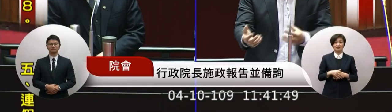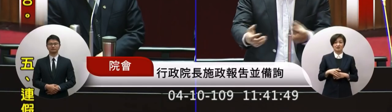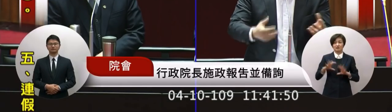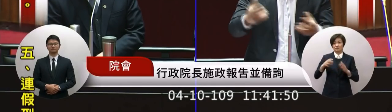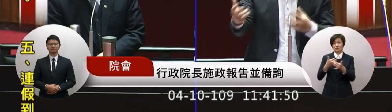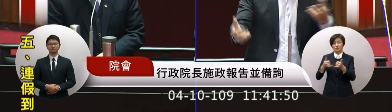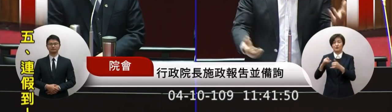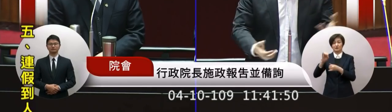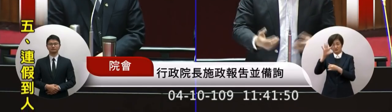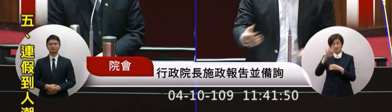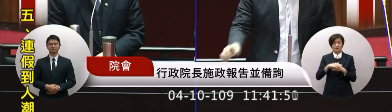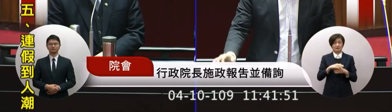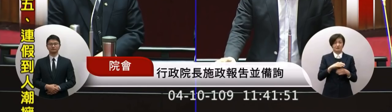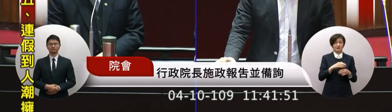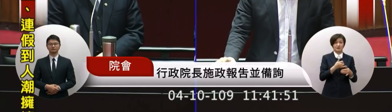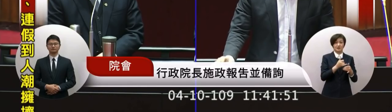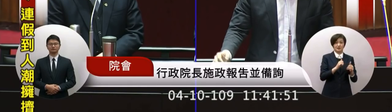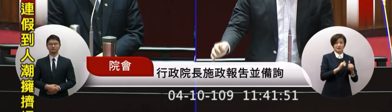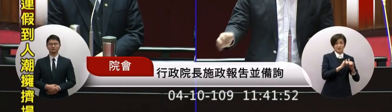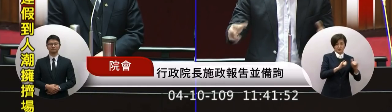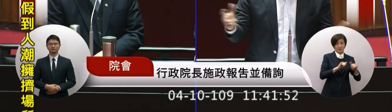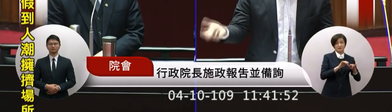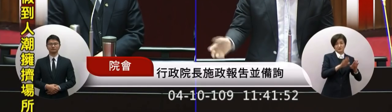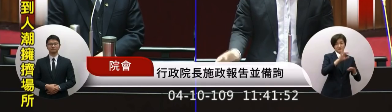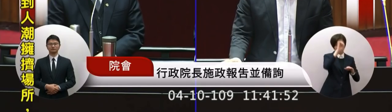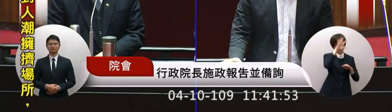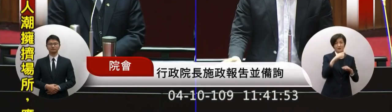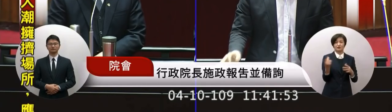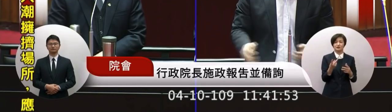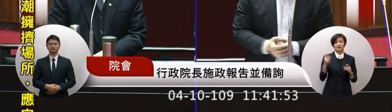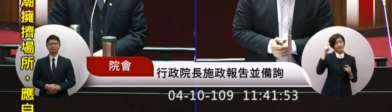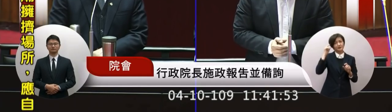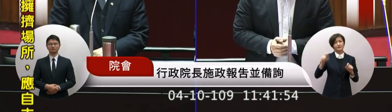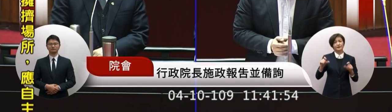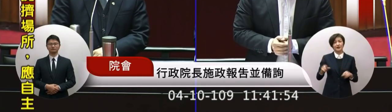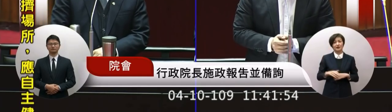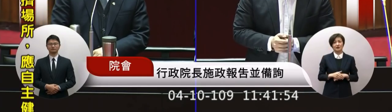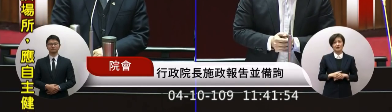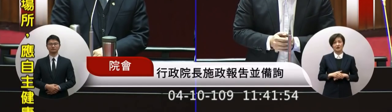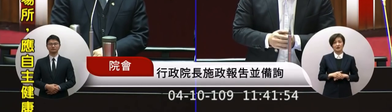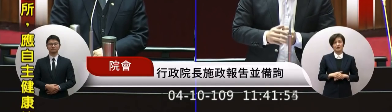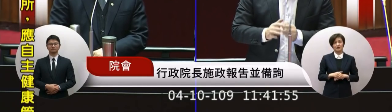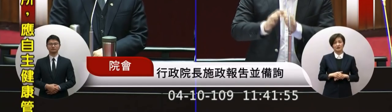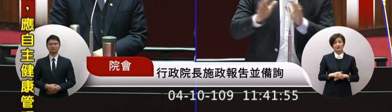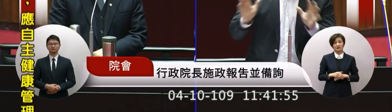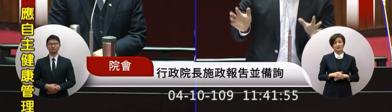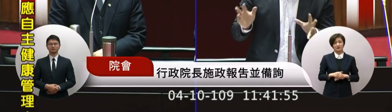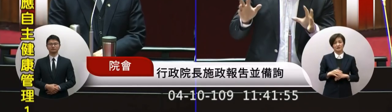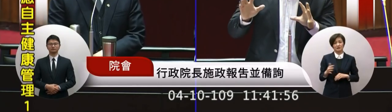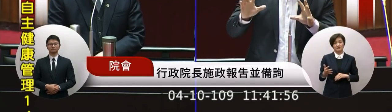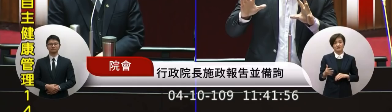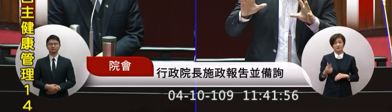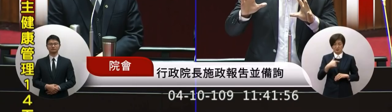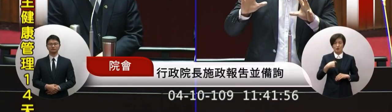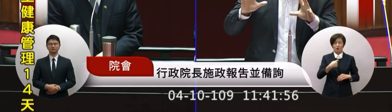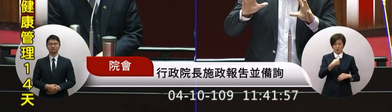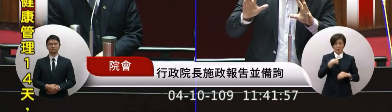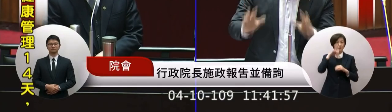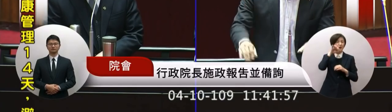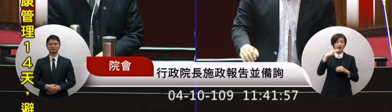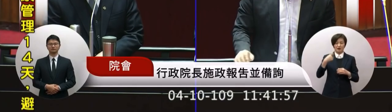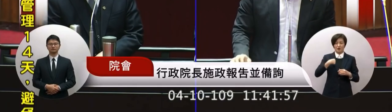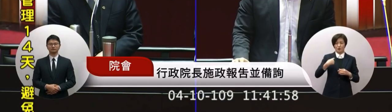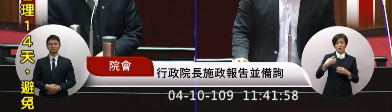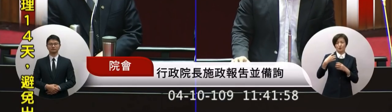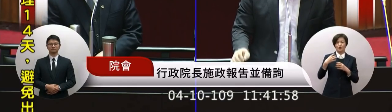国民党、民进党有提出过啊，公布了后无结果，那即卖又一个。 功臣不必在我，但是希望讲这个议